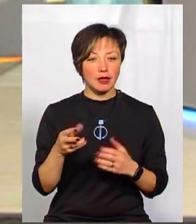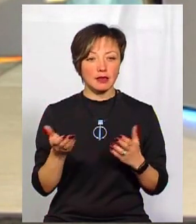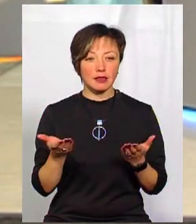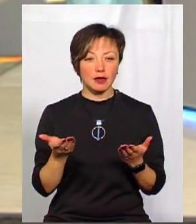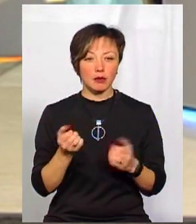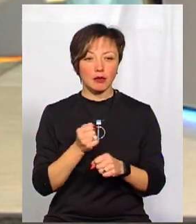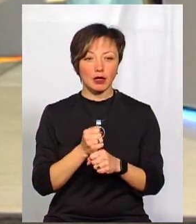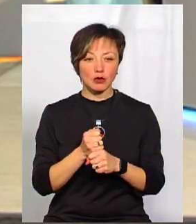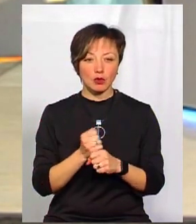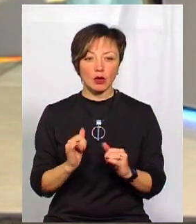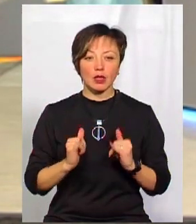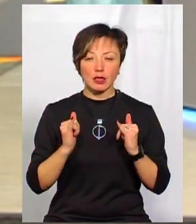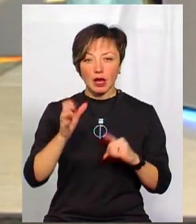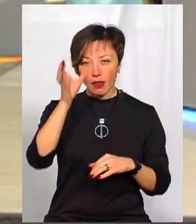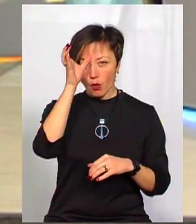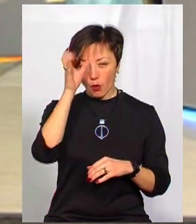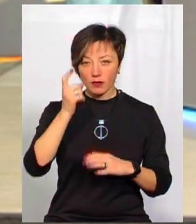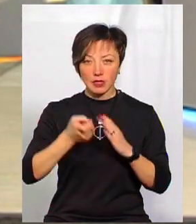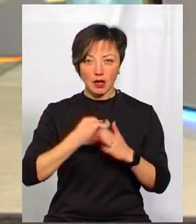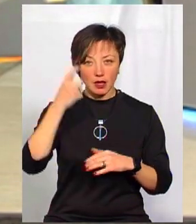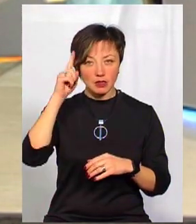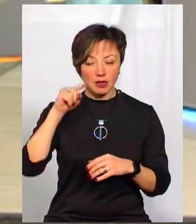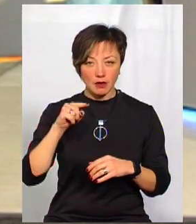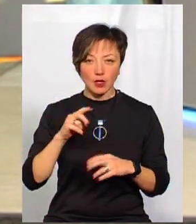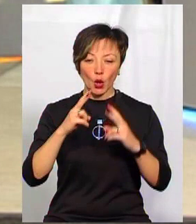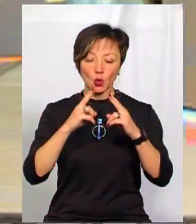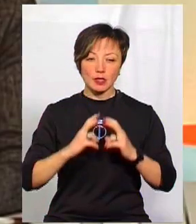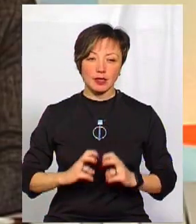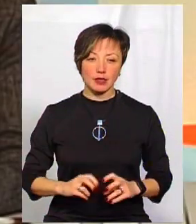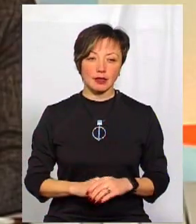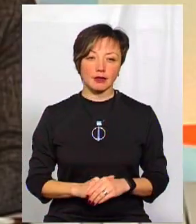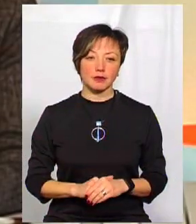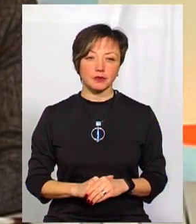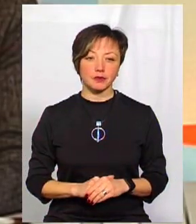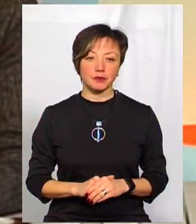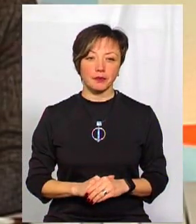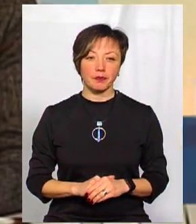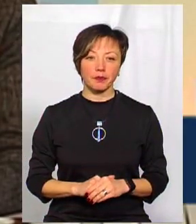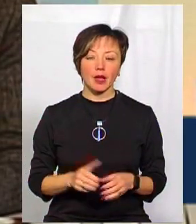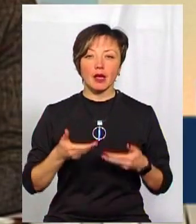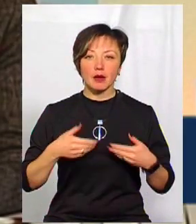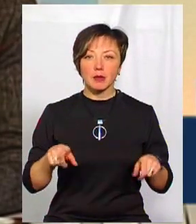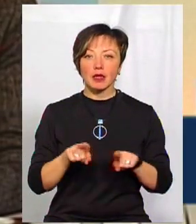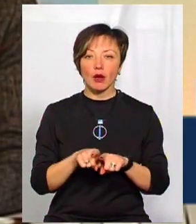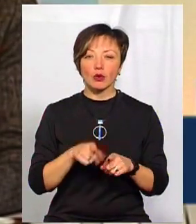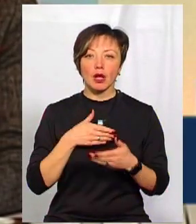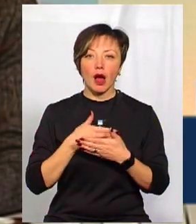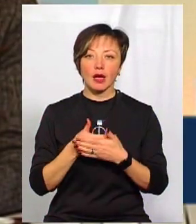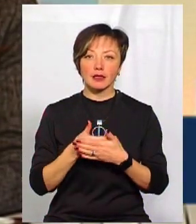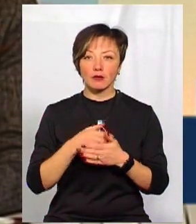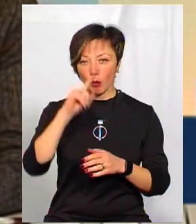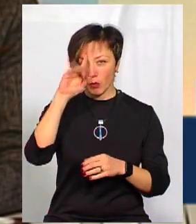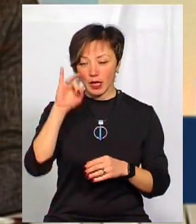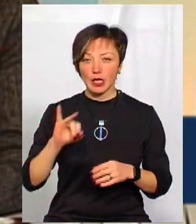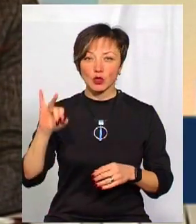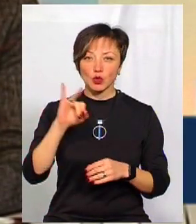який працює для науковців, краєзнавців і дослідників. Ми також активно популяризуємо